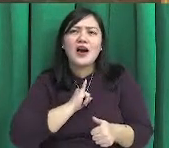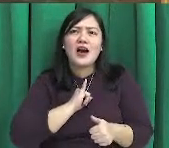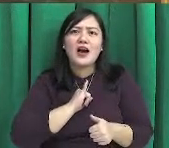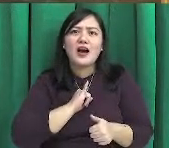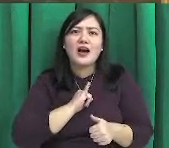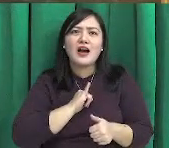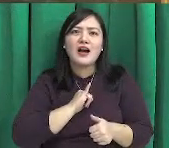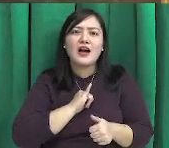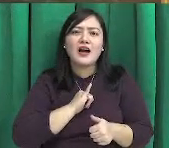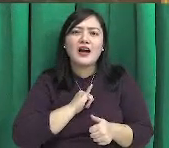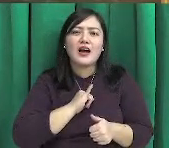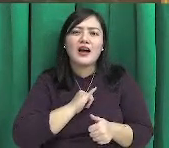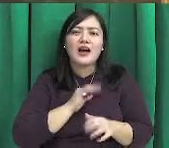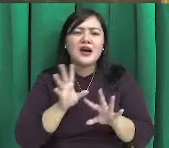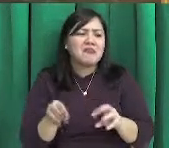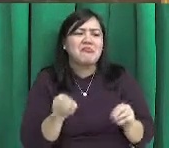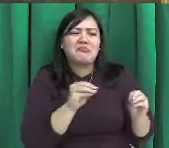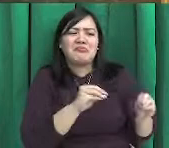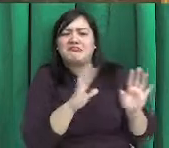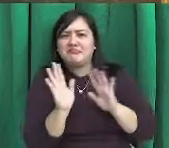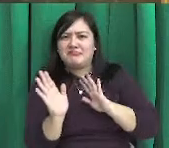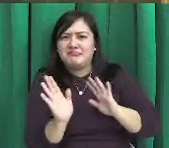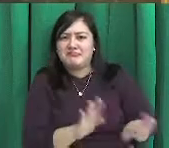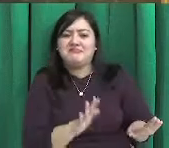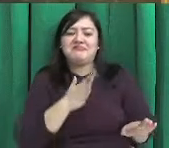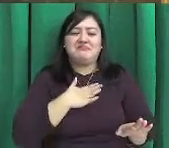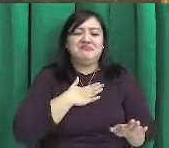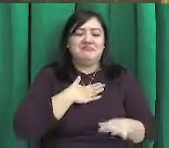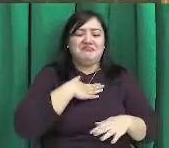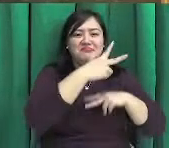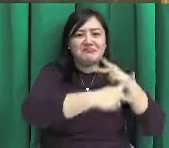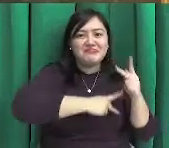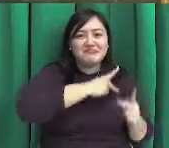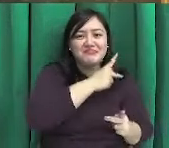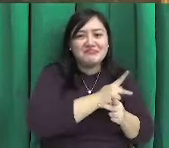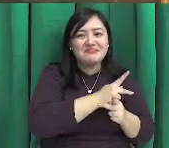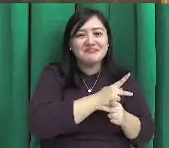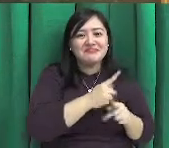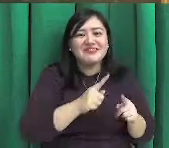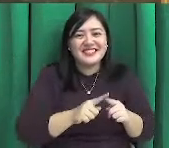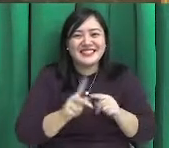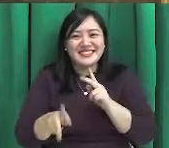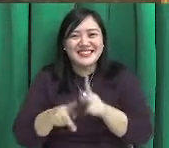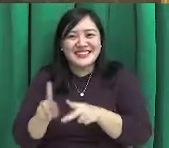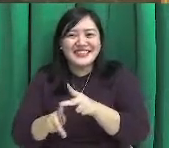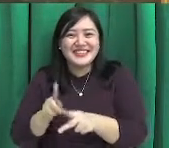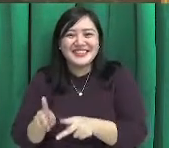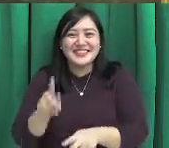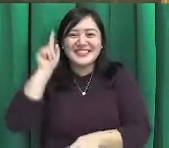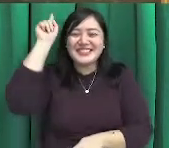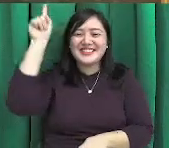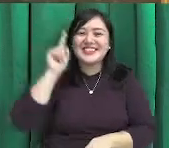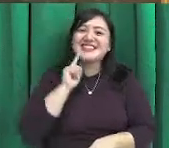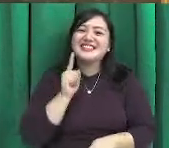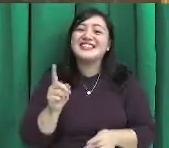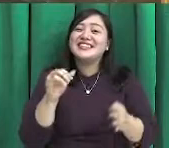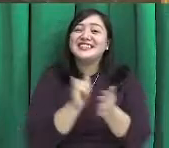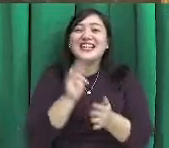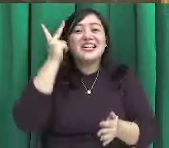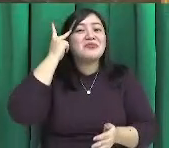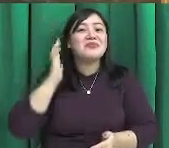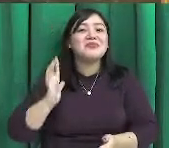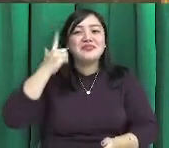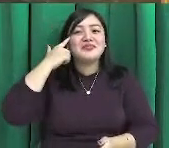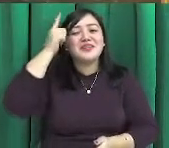tanggalin ko yung kabaitan ko sa mga taong... Walang tuldo. Gusto ko maging salbahe minsan eh, kasi masyado na akong inaabuso